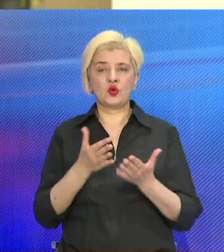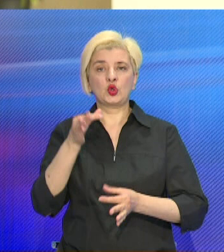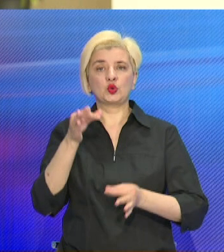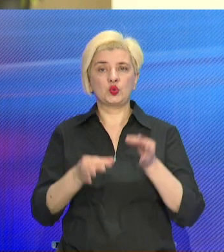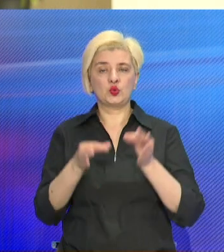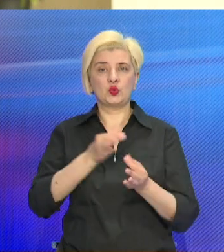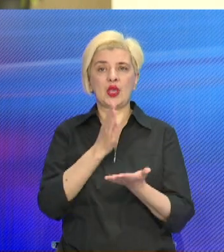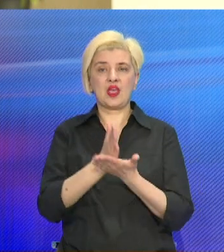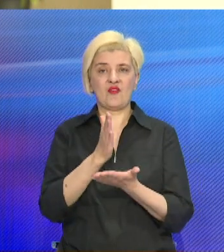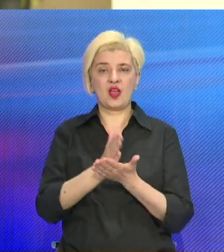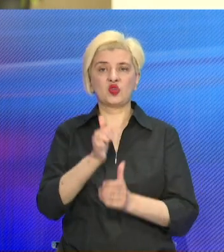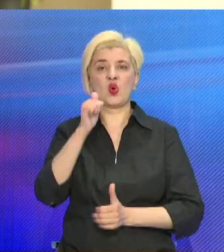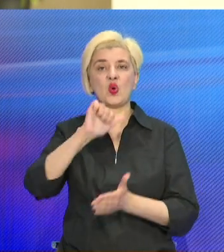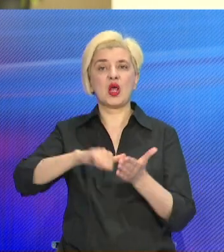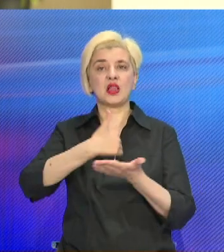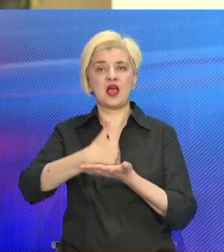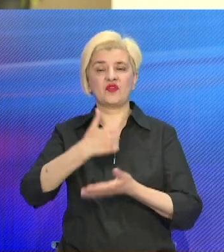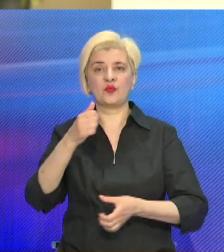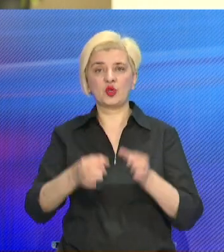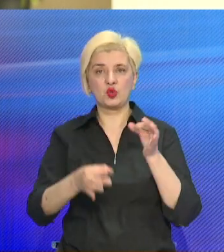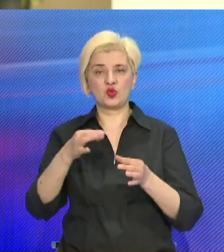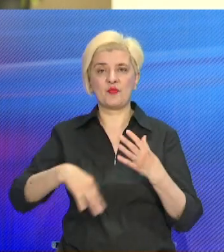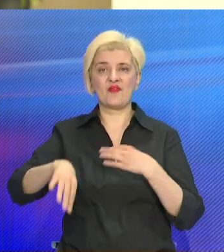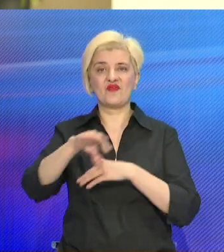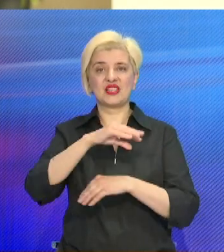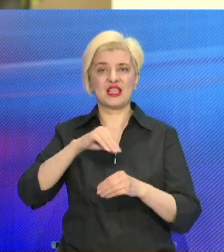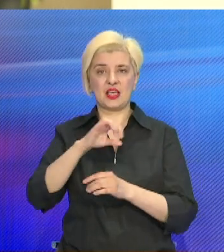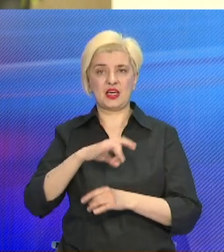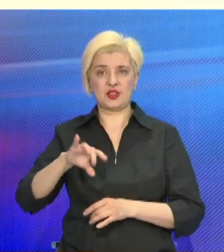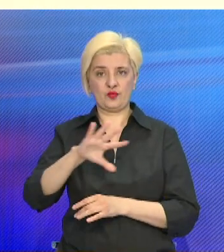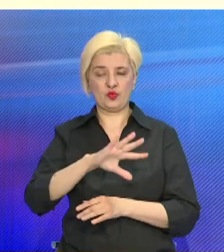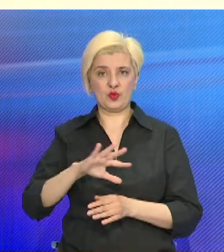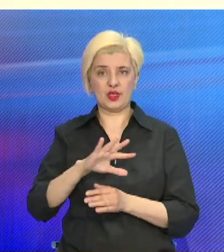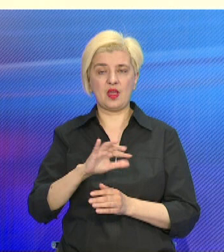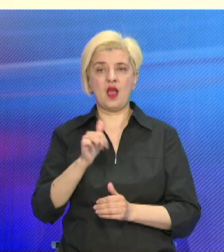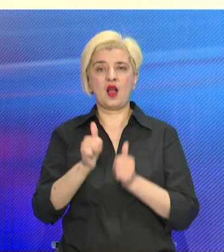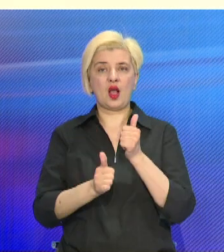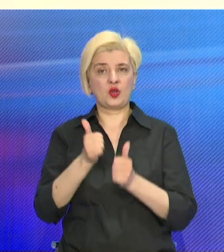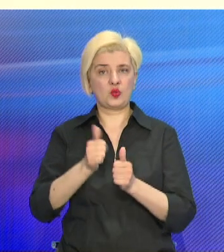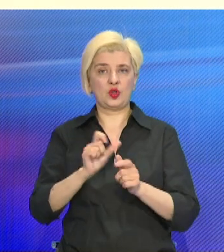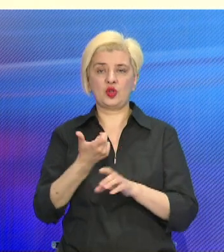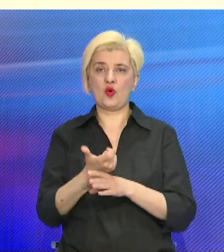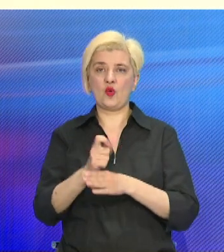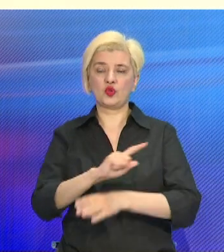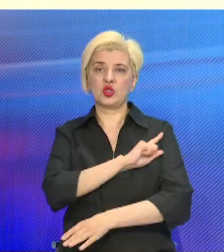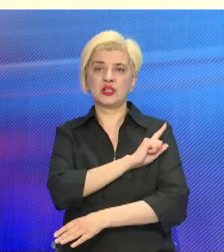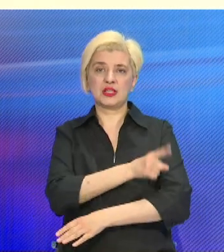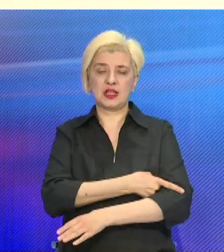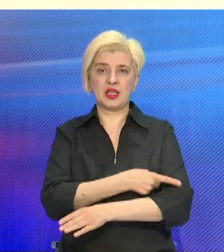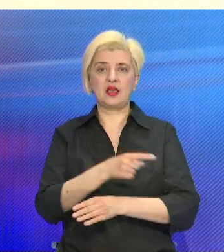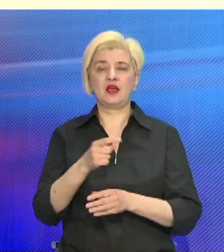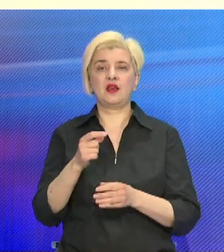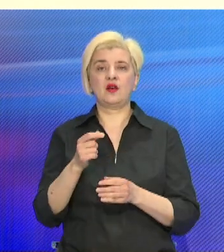судят и являются главными судьями всей республики по этим компетенциям. Конкуренты очень сильные. Конкуренты